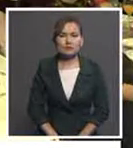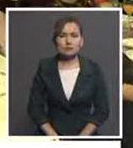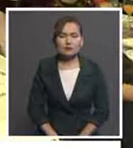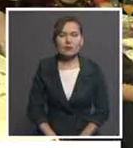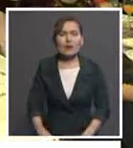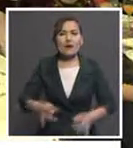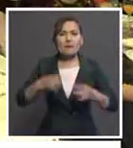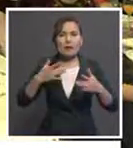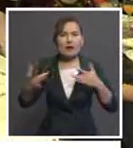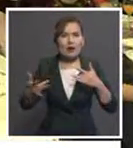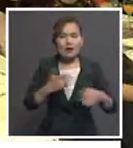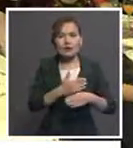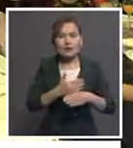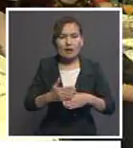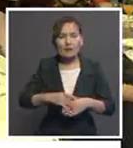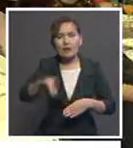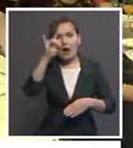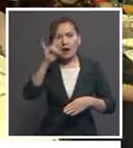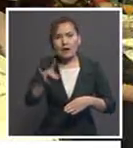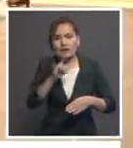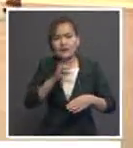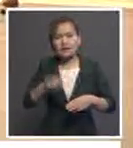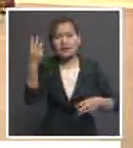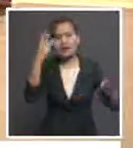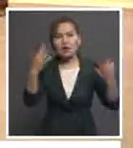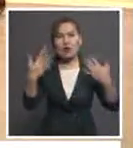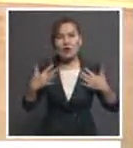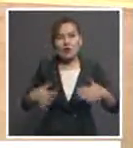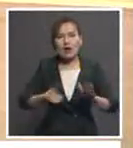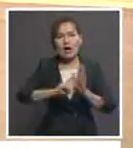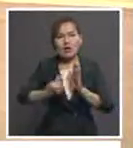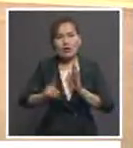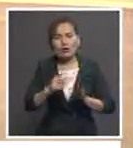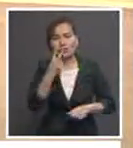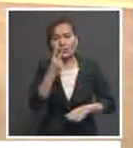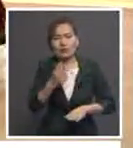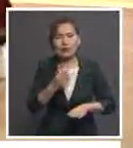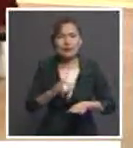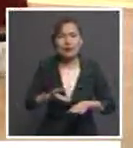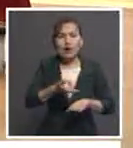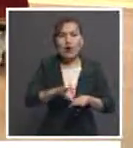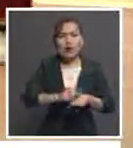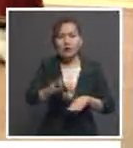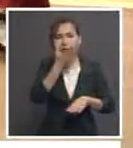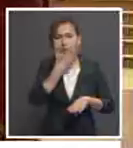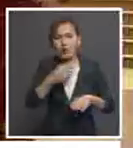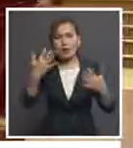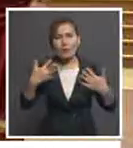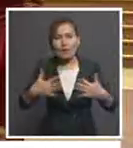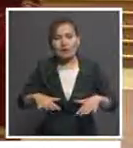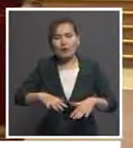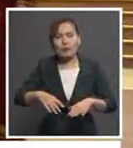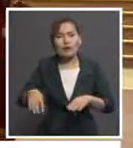Мерекелік концерттен соң көпшілік қазақстандық дизайнерлердің топтамасын тамашалады. Заманауи үлгіде тігілген ұлттық киімдерді Еуропада